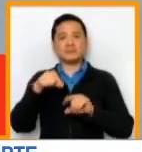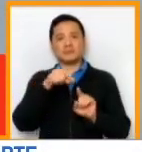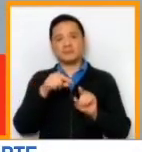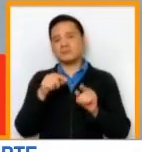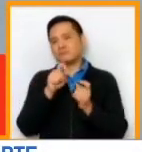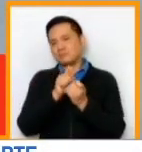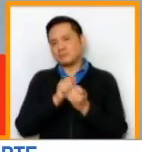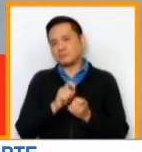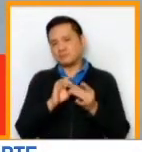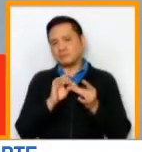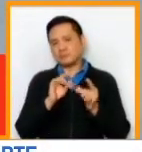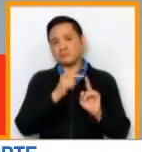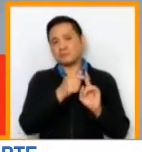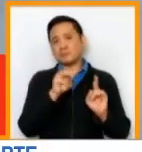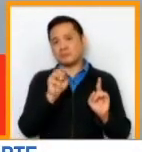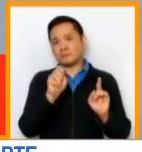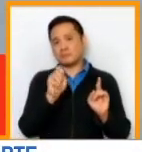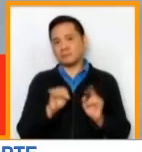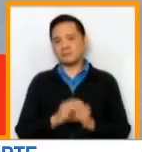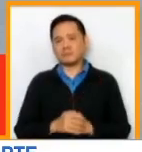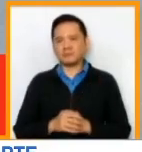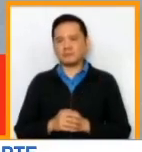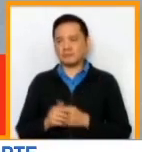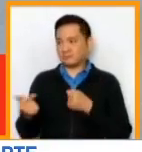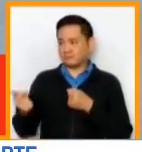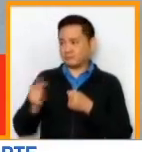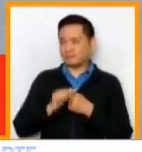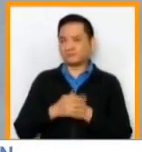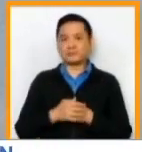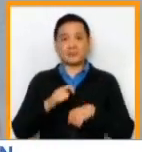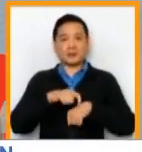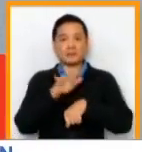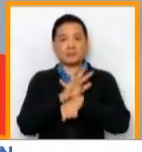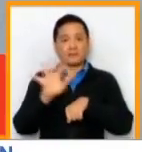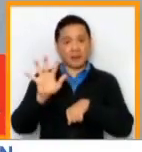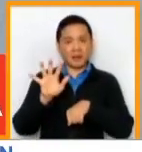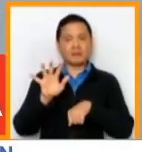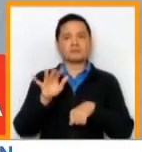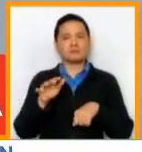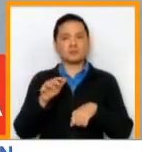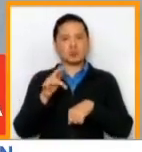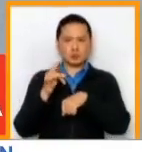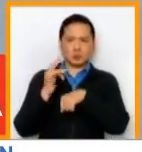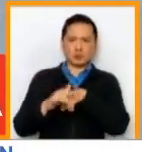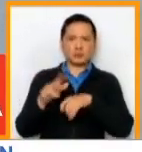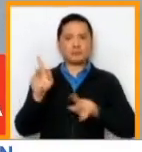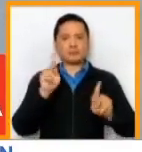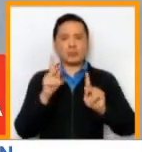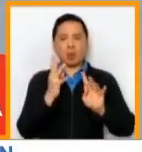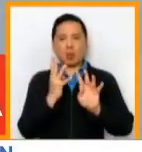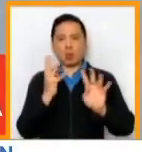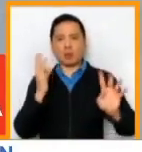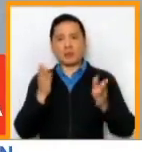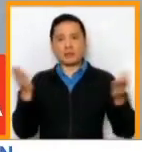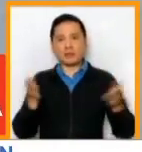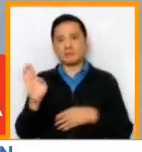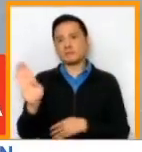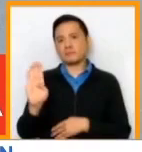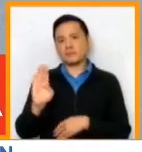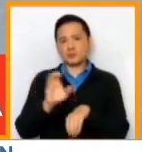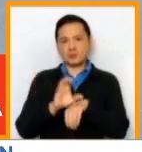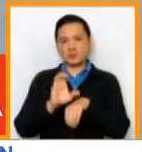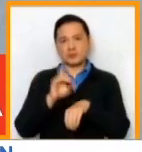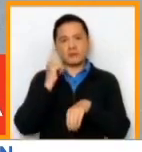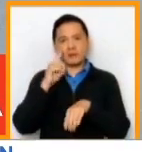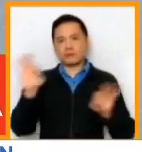Bago pa mag-alas 5 ng madaling araw, may pila na ng mga deboto dito sa labas ng Baclaran Church para magsimba ngayong First